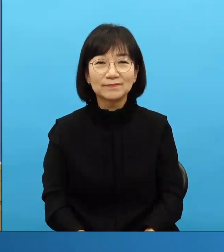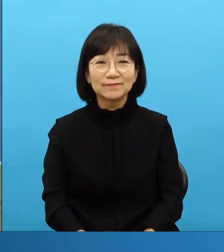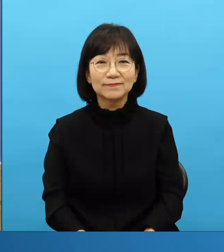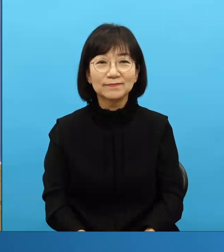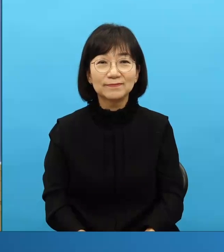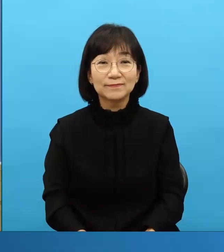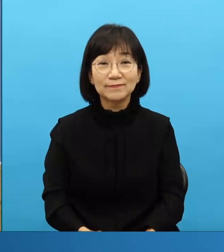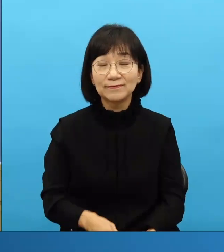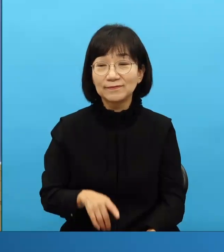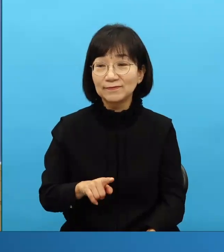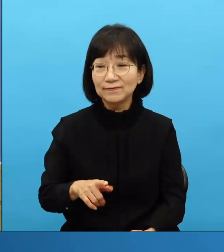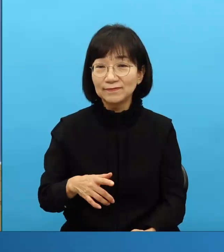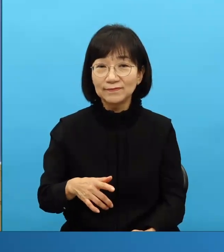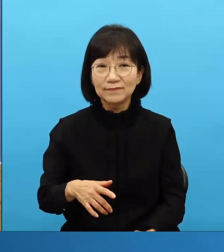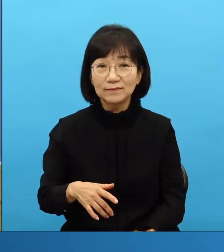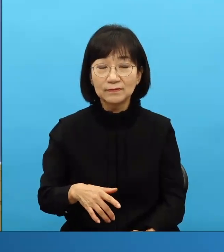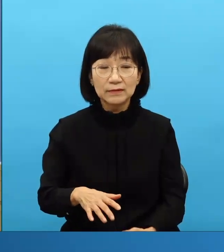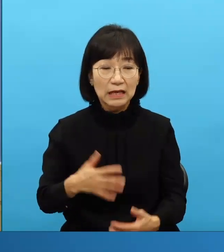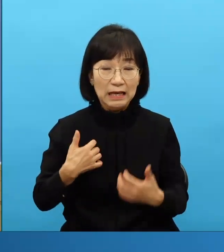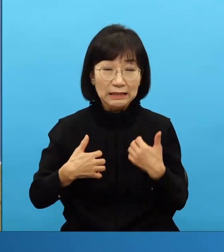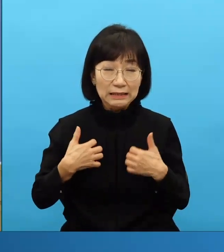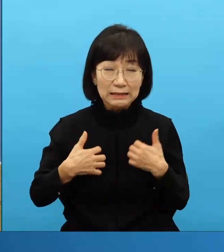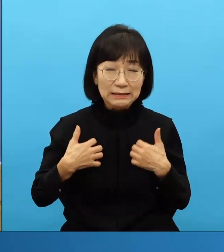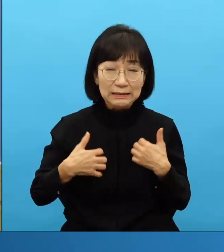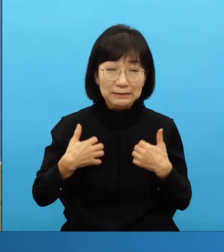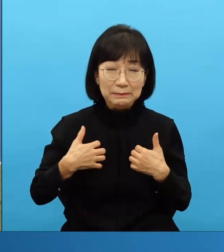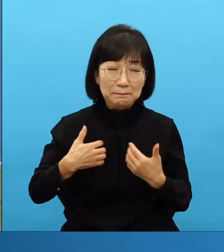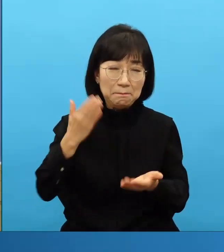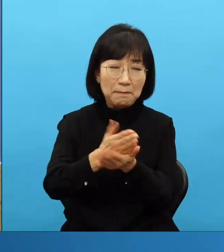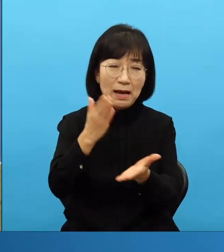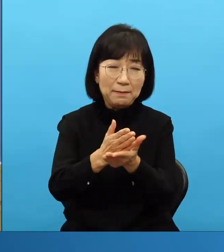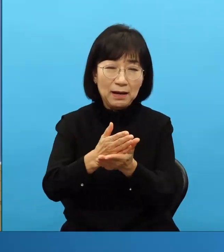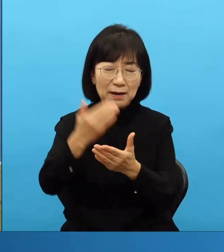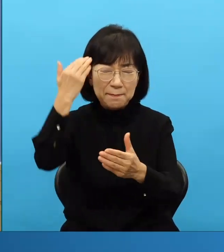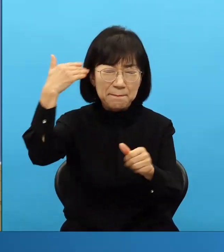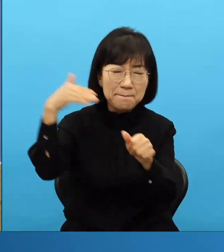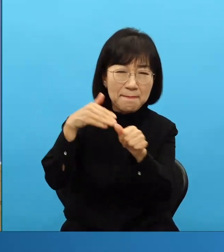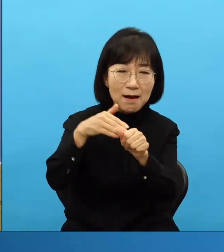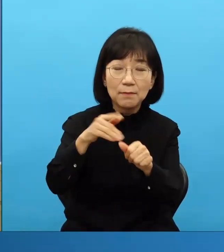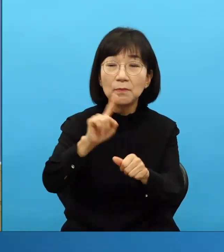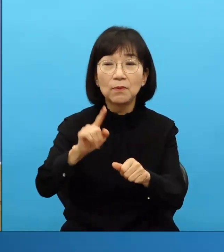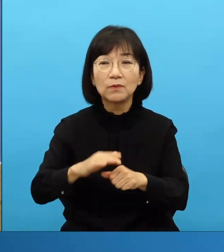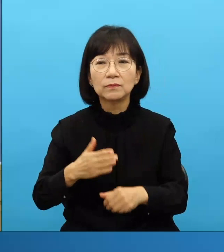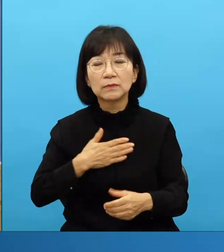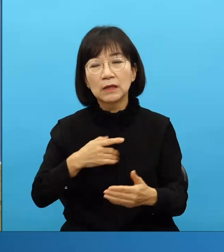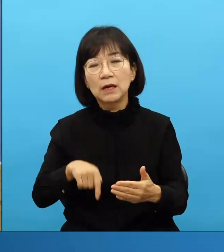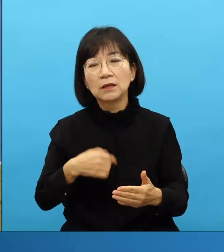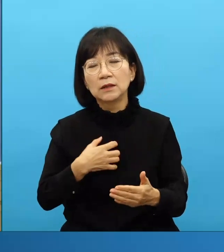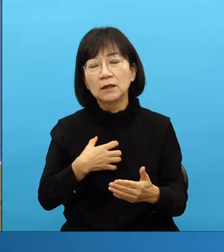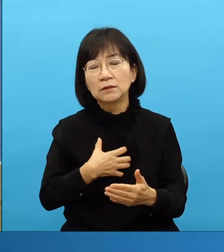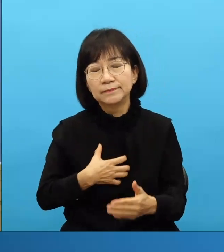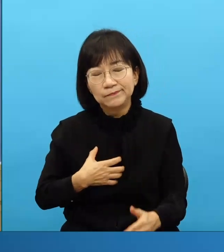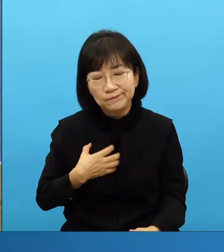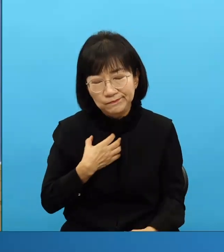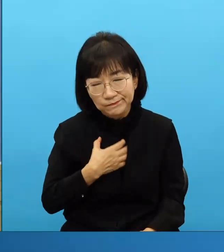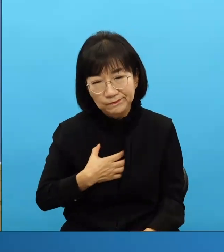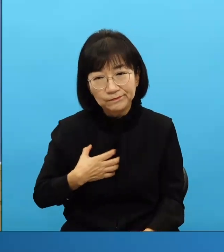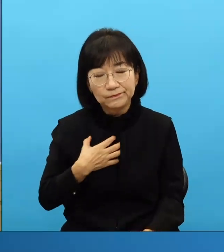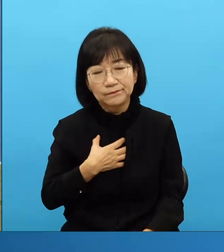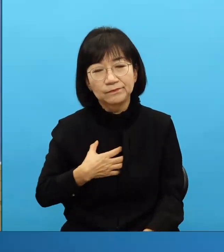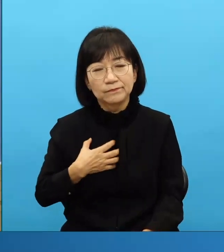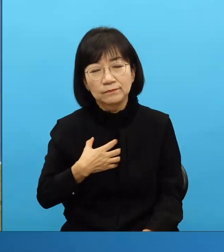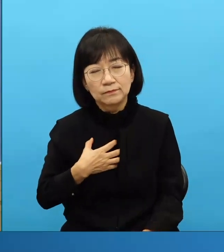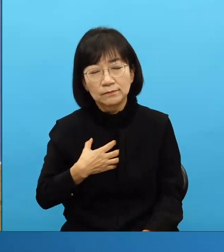기쁨을 누리지 못하도록 하는 내 안에 염려, 근심, 모든